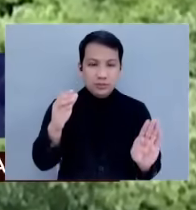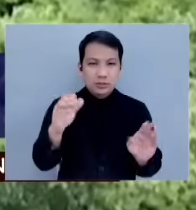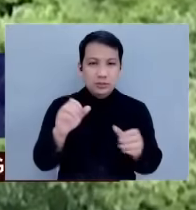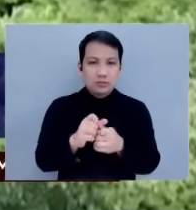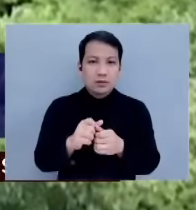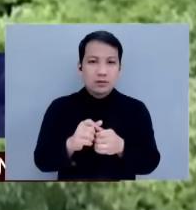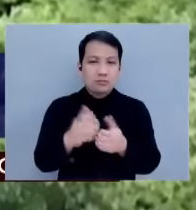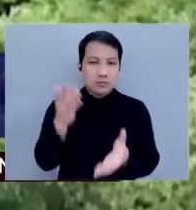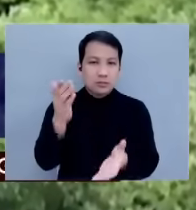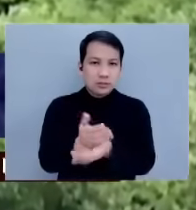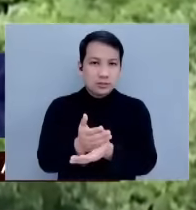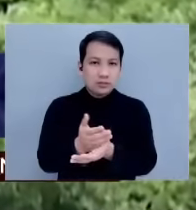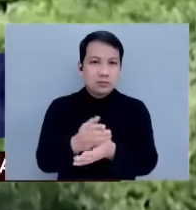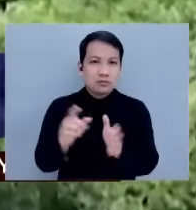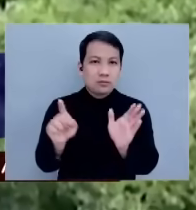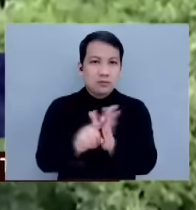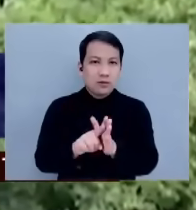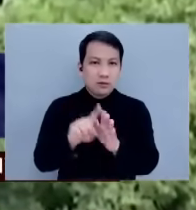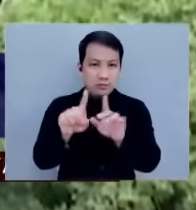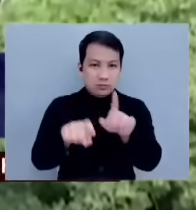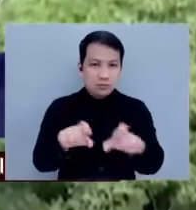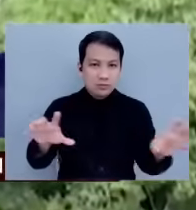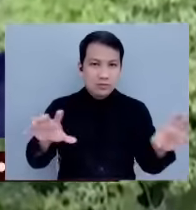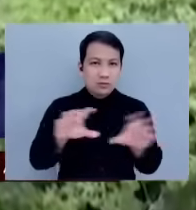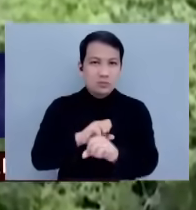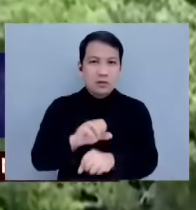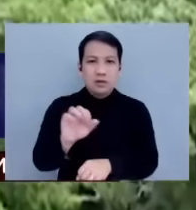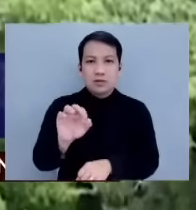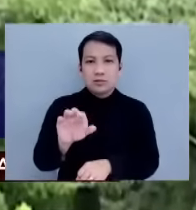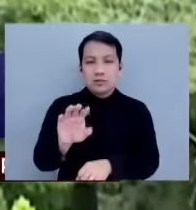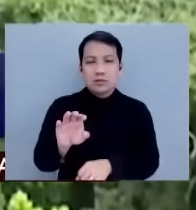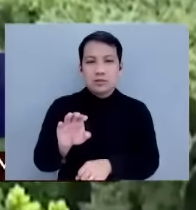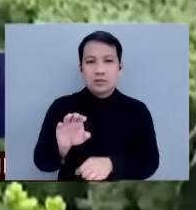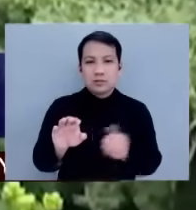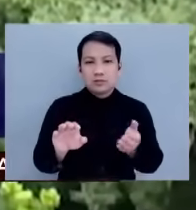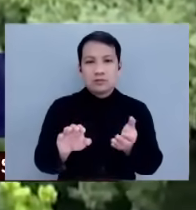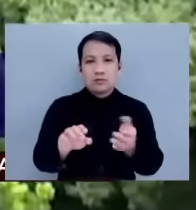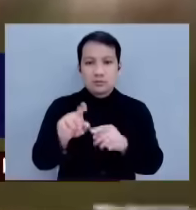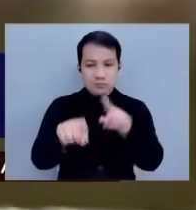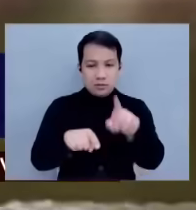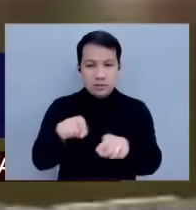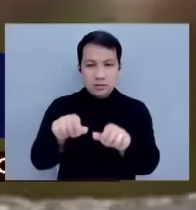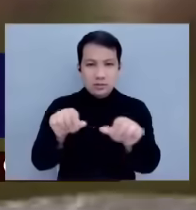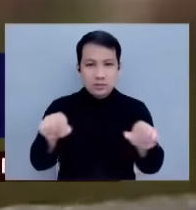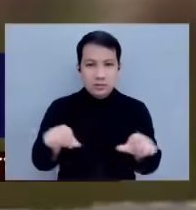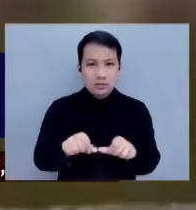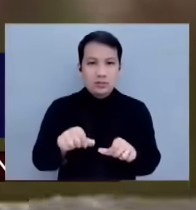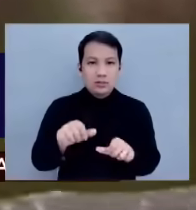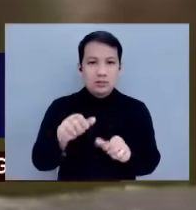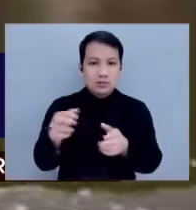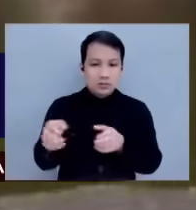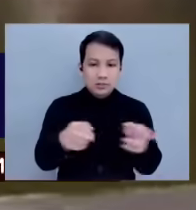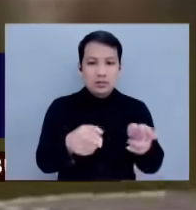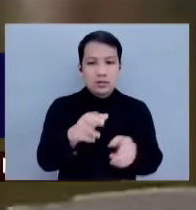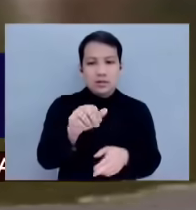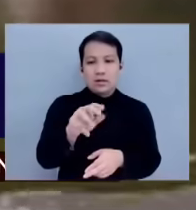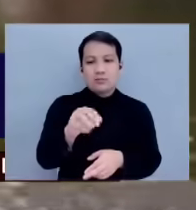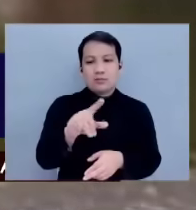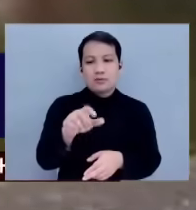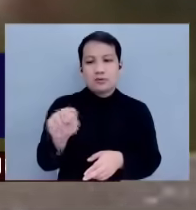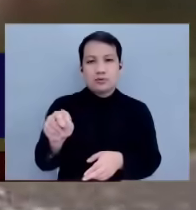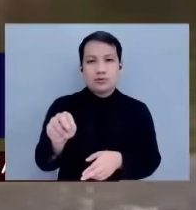na pagmimina. Sa kabuuan, 19 na mining sites ang pinasabog sa Amazon River. Aabot sa